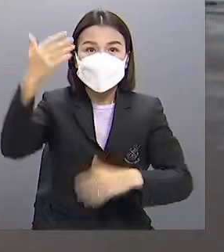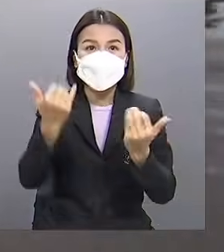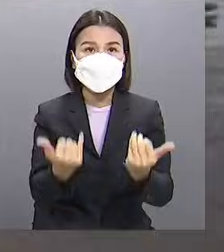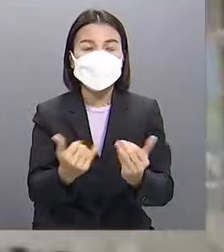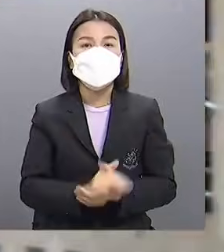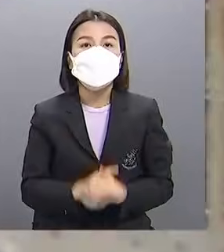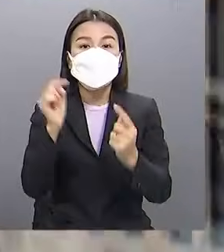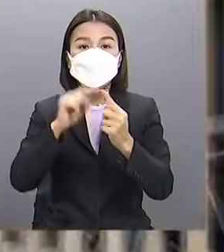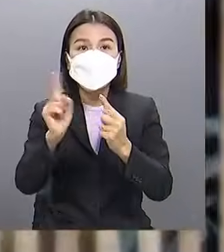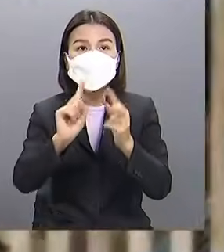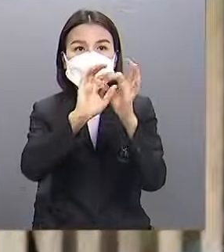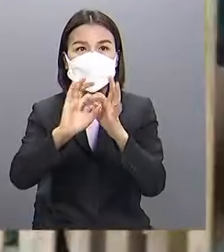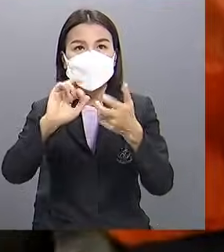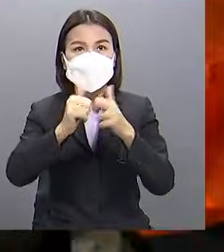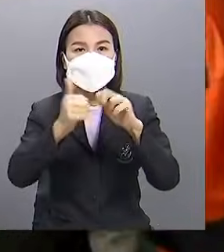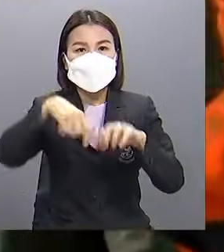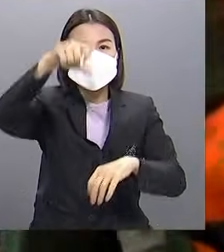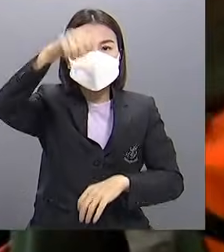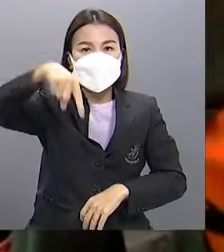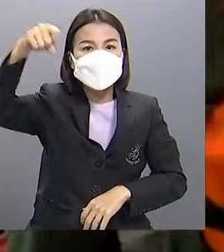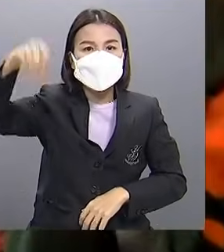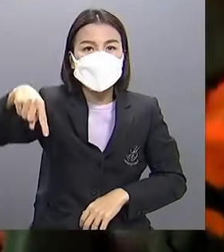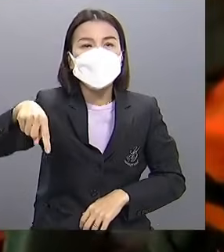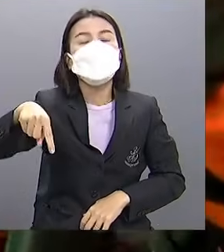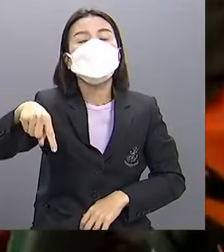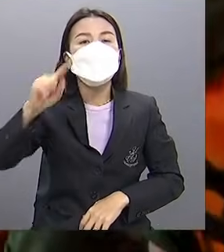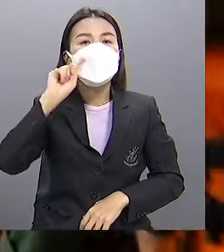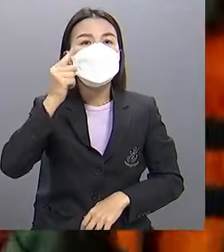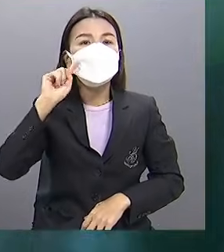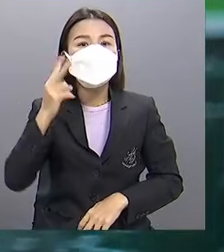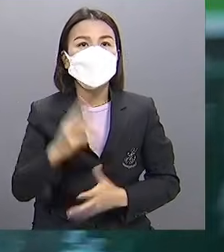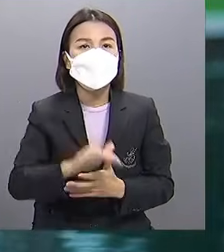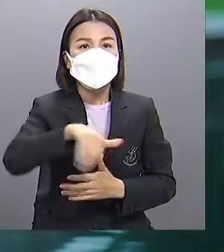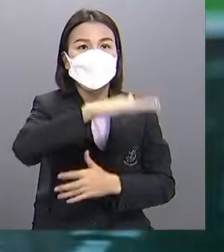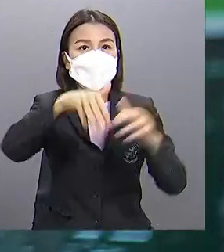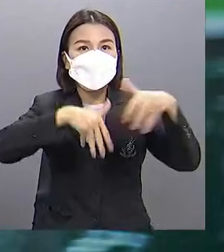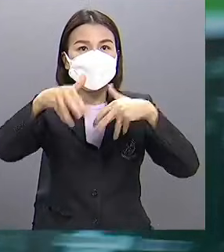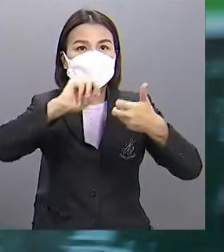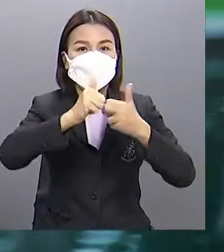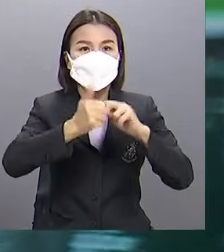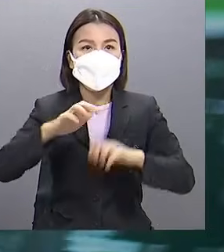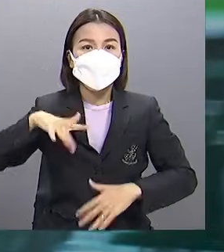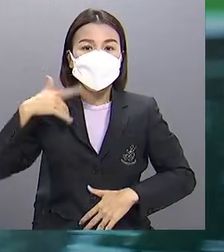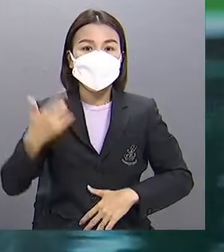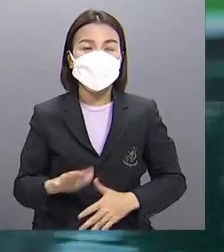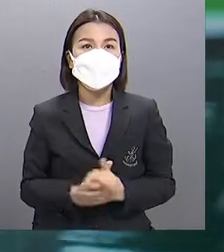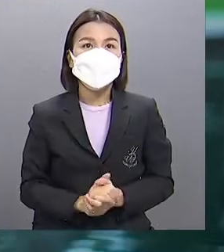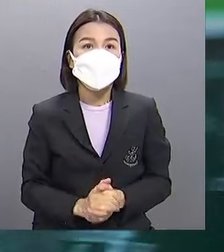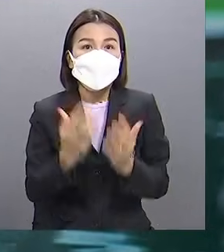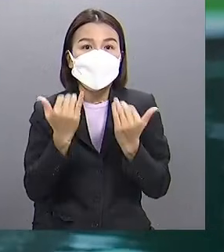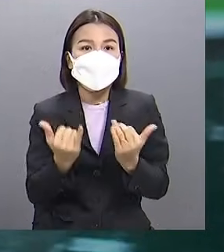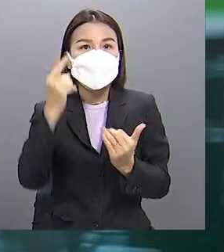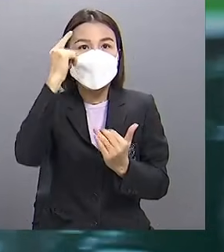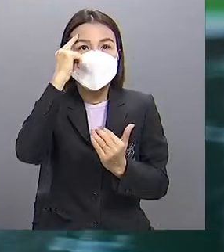ยพิบัติซ้ำซ้อนและผู้ที่เดือดร้อนก็คือประชาชนอย่างเราๆนั่นเองค่ะและรู้สู้ภัยในวันนี้นะคะจะพาคุณผู้ชม